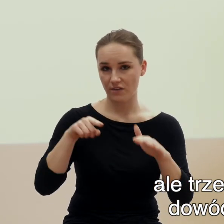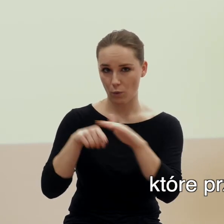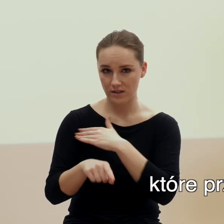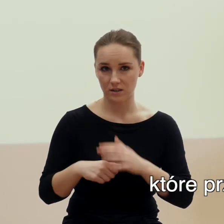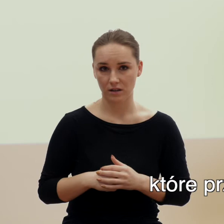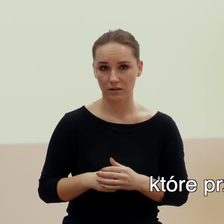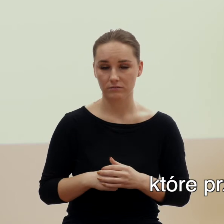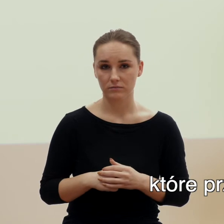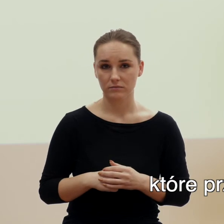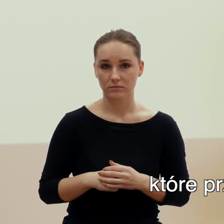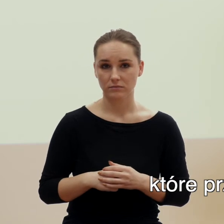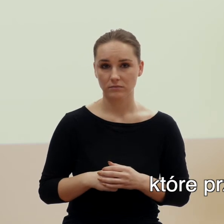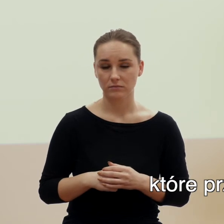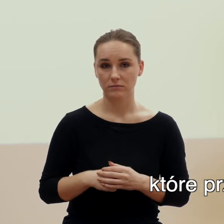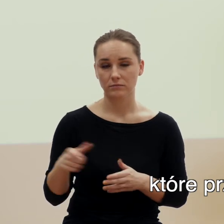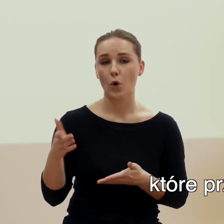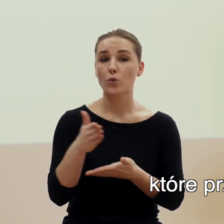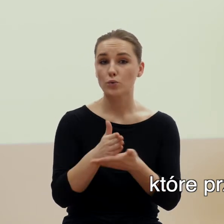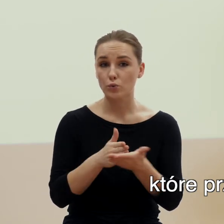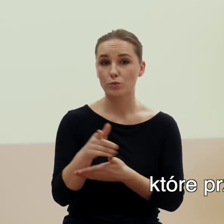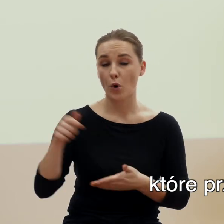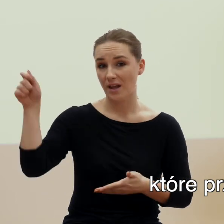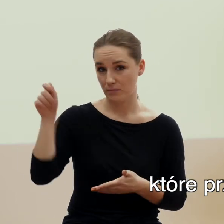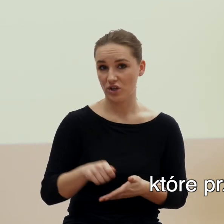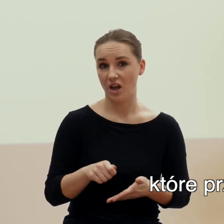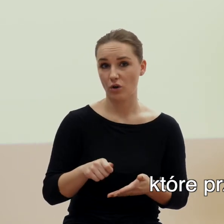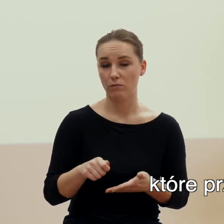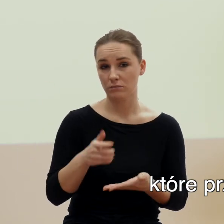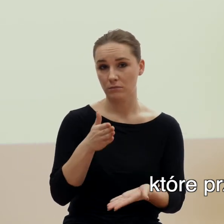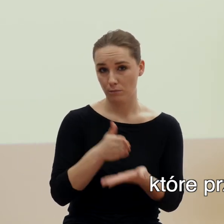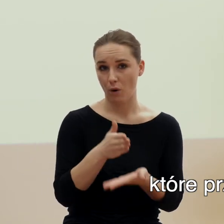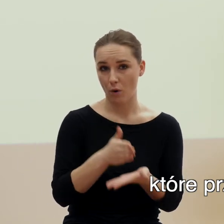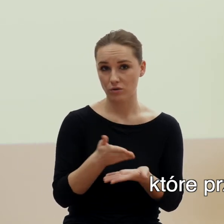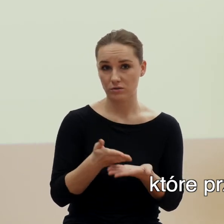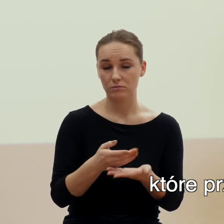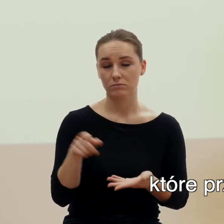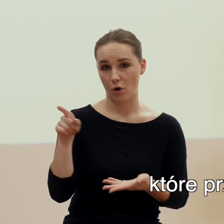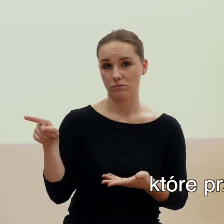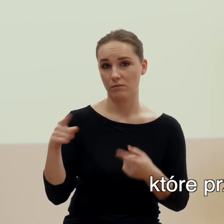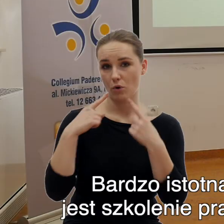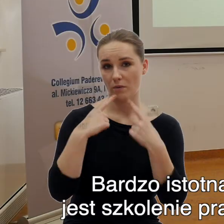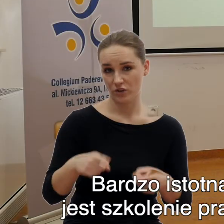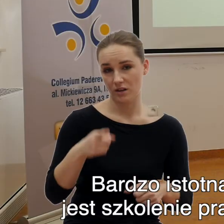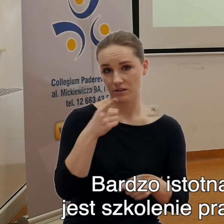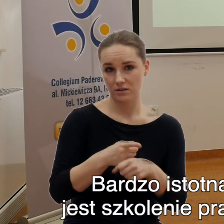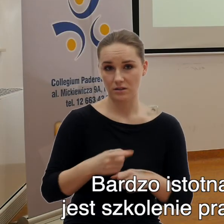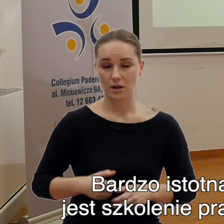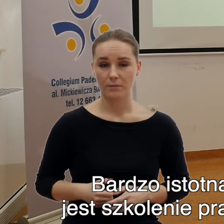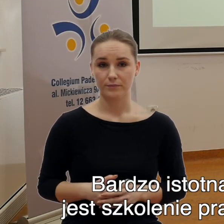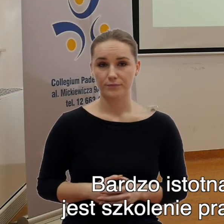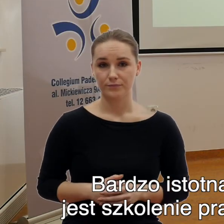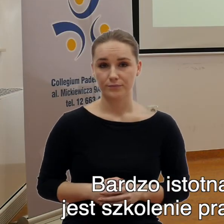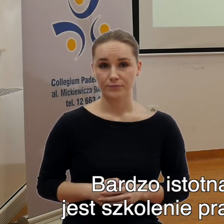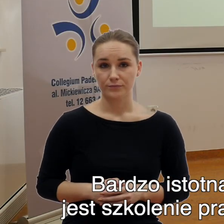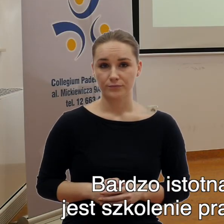służb, które przyjadą w celu rozwiązania problemu, który następuje. Bardzo istotną